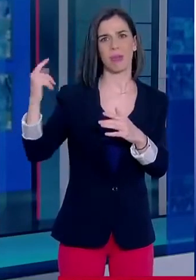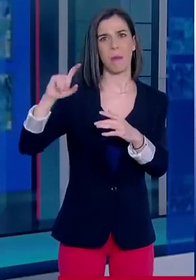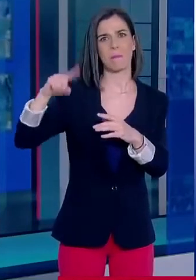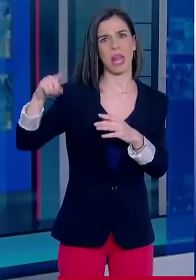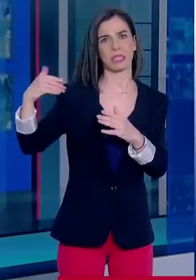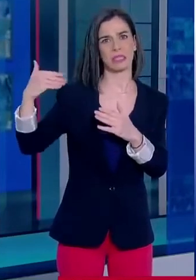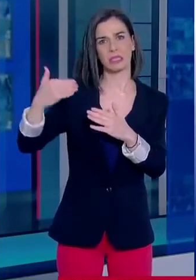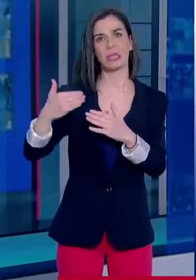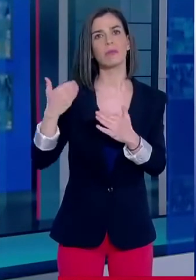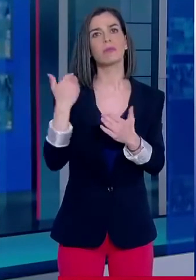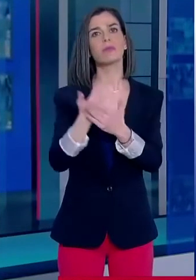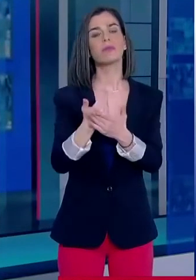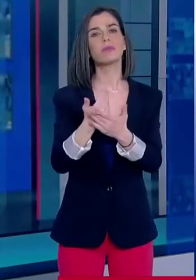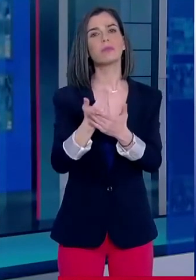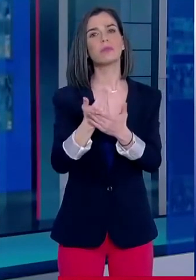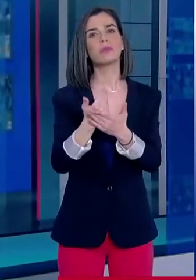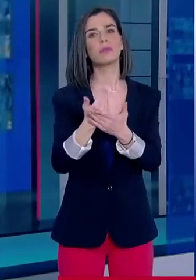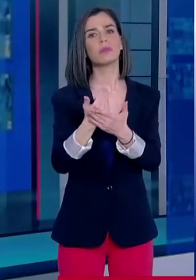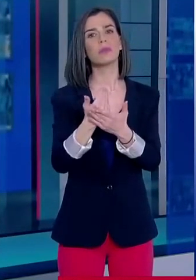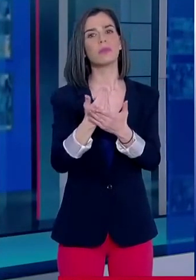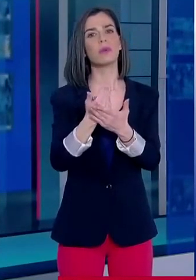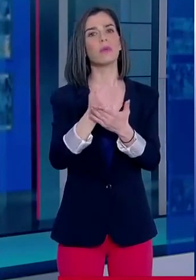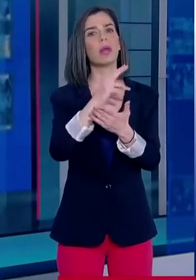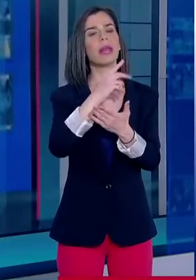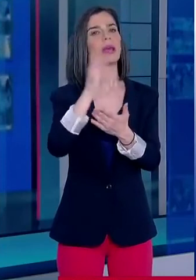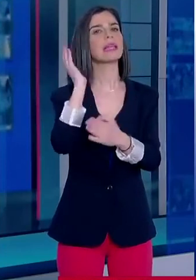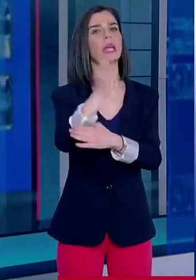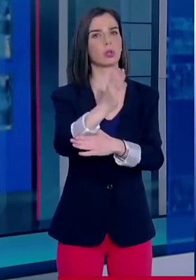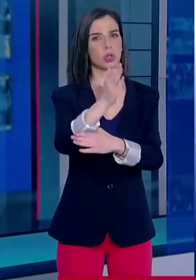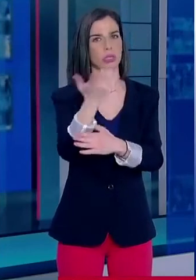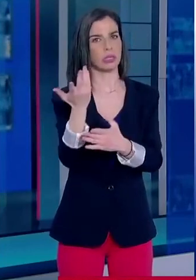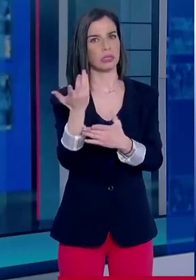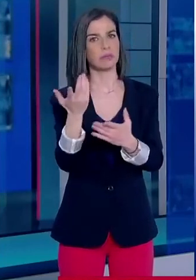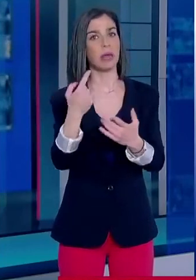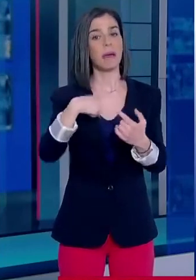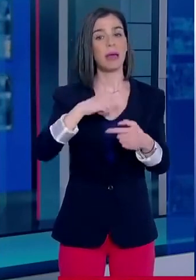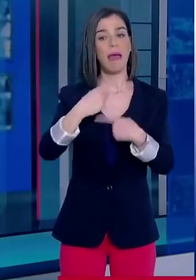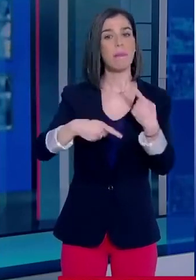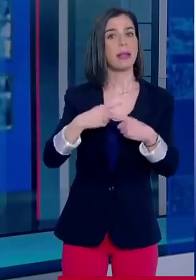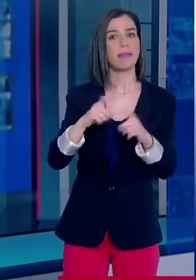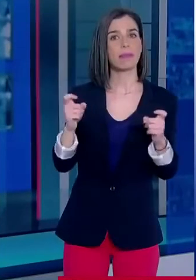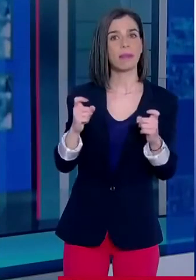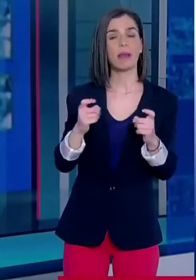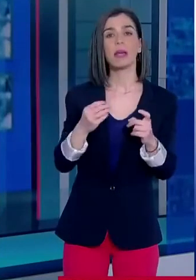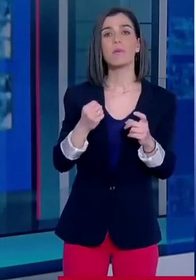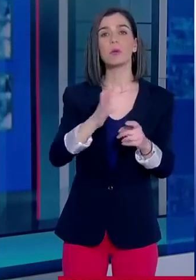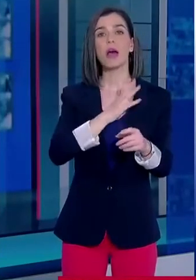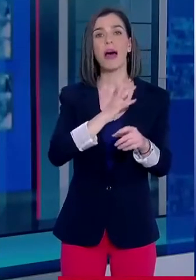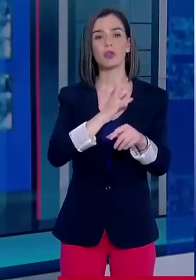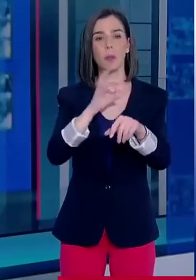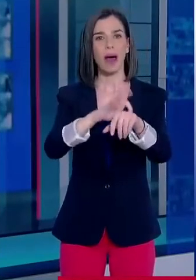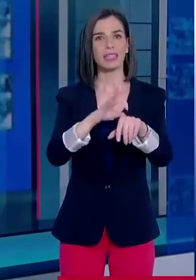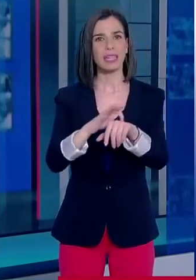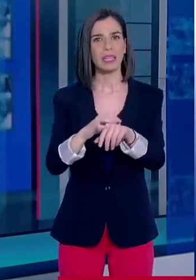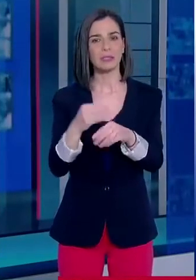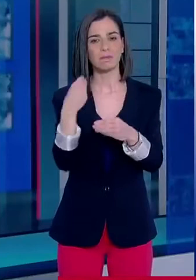κάποιοι ζητούν μέχρι και κυρώσεις για τις δημοσιεύσεις του δόκτωρος Ραούλ. Ποια είναι η δική μας εμπειρία, σε πόσους ασθενείς και γιατρούς έχει ήδη